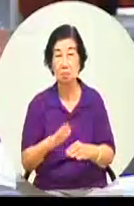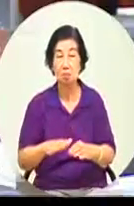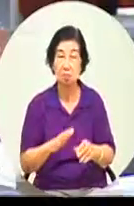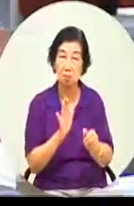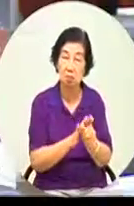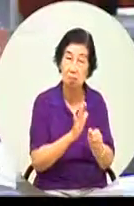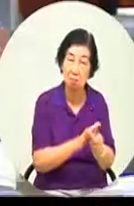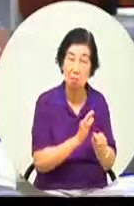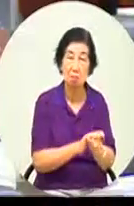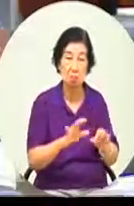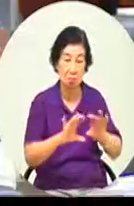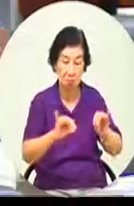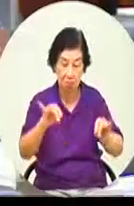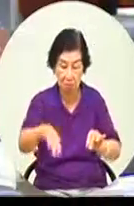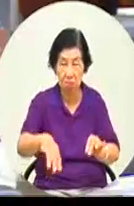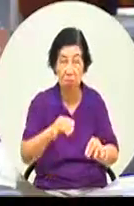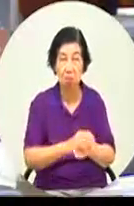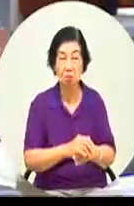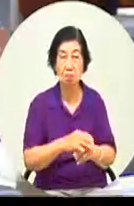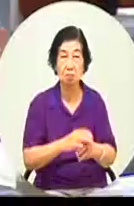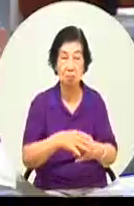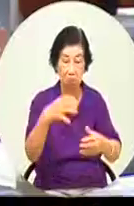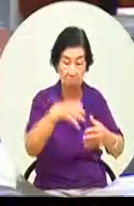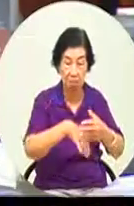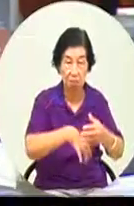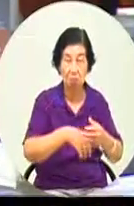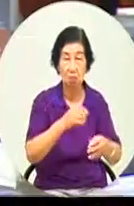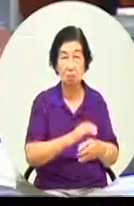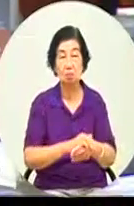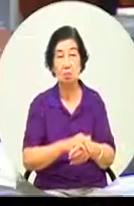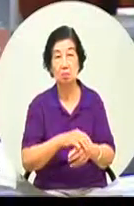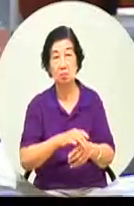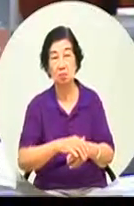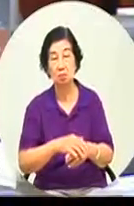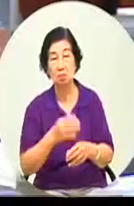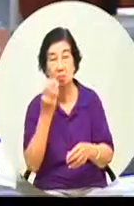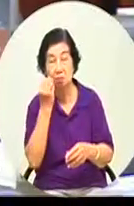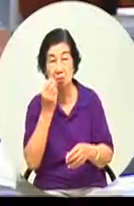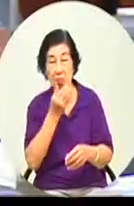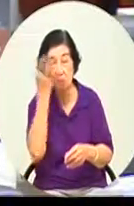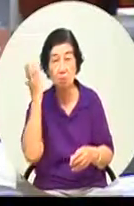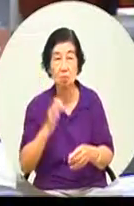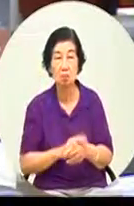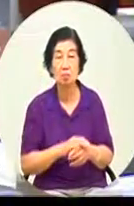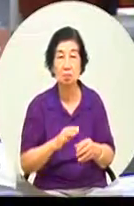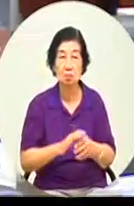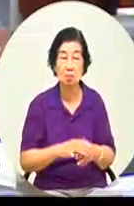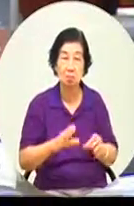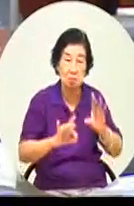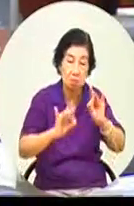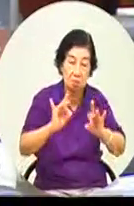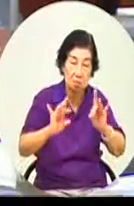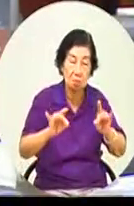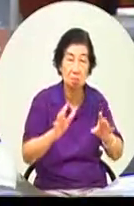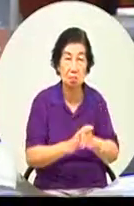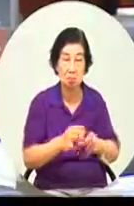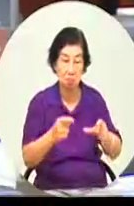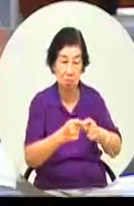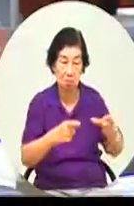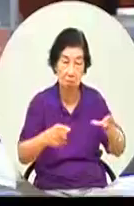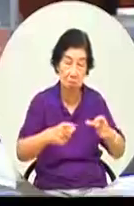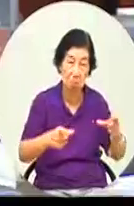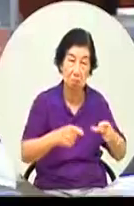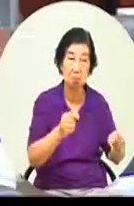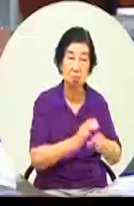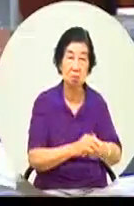业包括咱的观光来带动，因为遐有湿地公园，搁有咱的中文的这个海岸线，咱的渔港公园